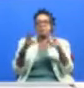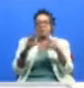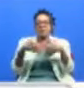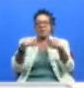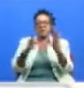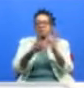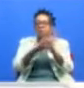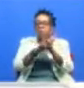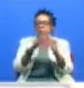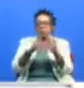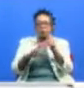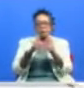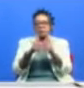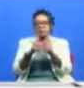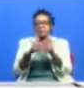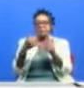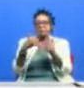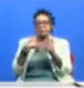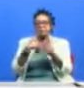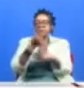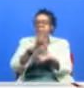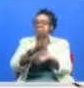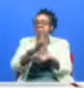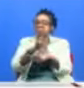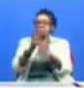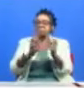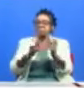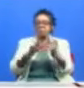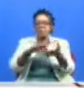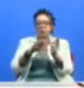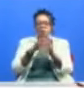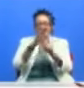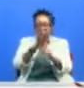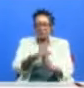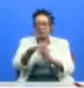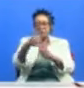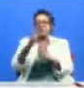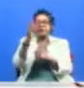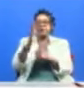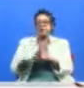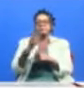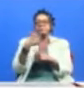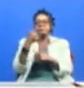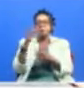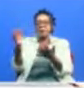kutoa sheria ambazo zinaadhibu, ukifikia unaadhibu vyombo vya habari, unanyanyasa wale wa Kenya ambao